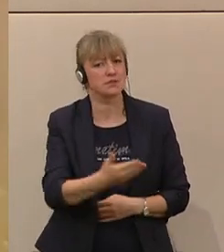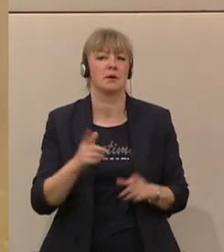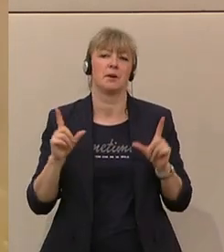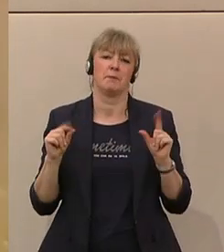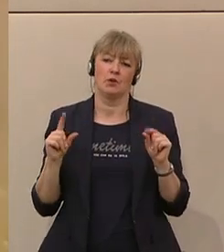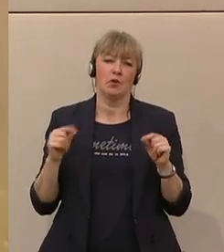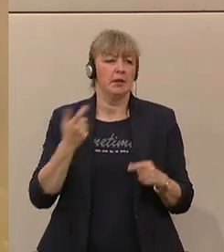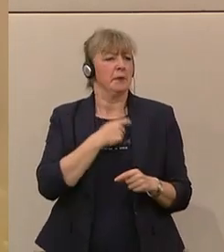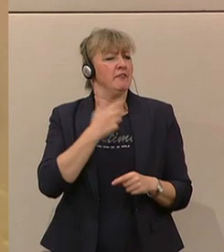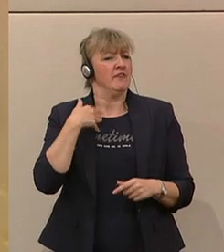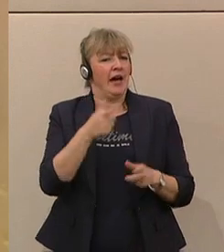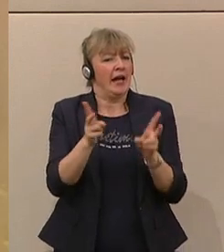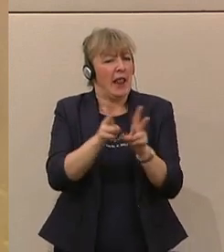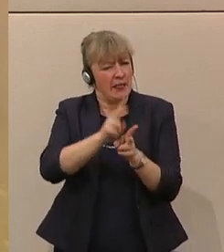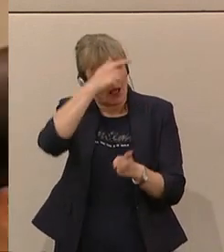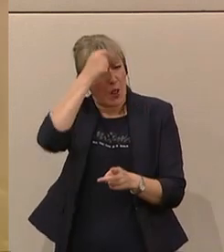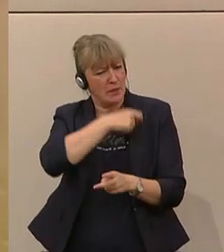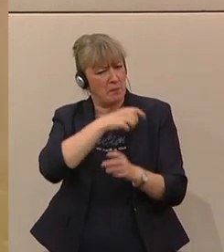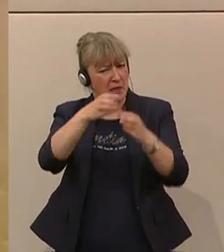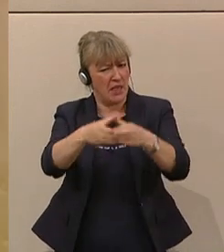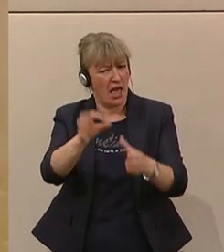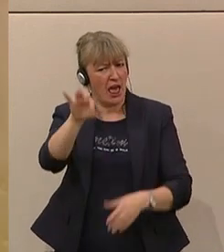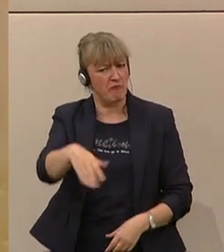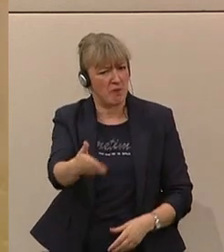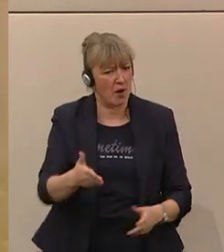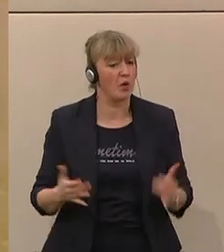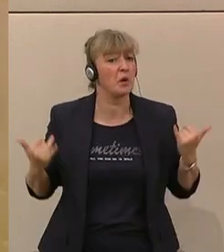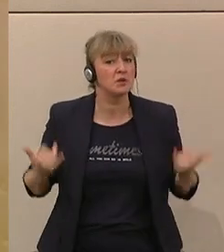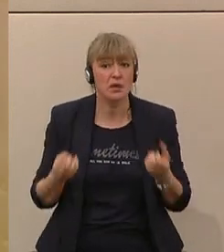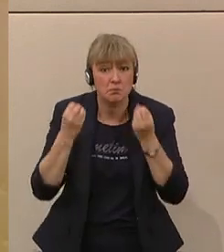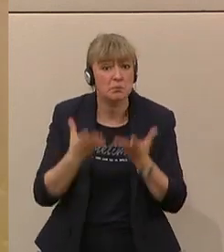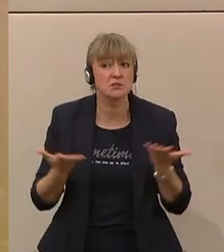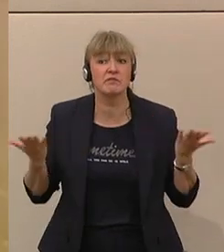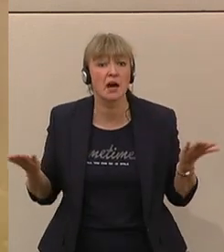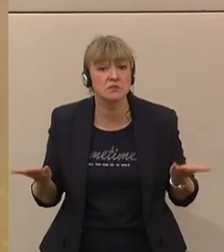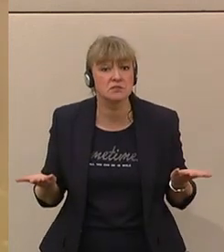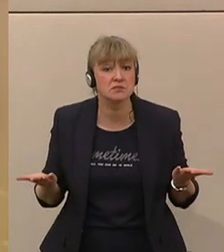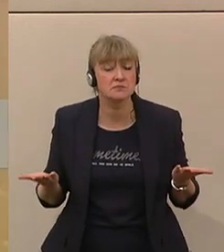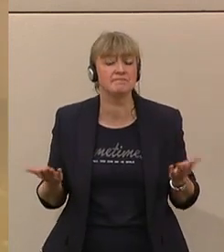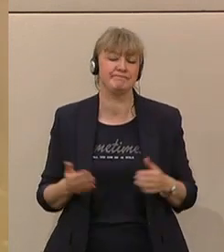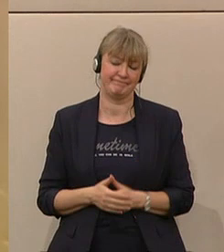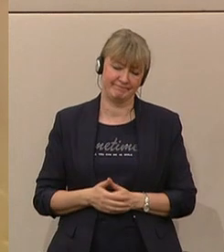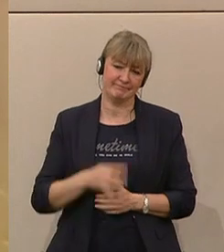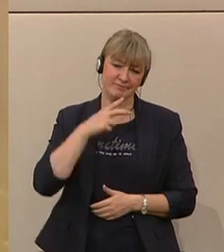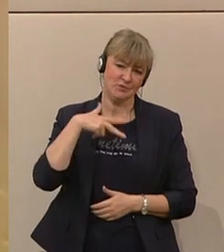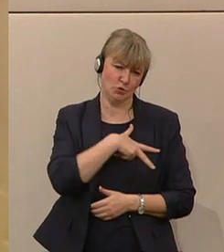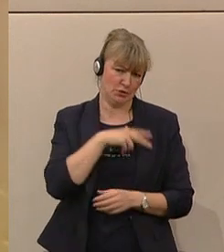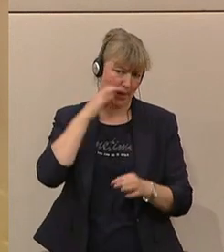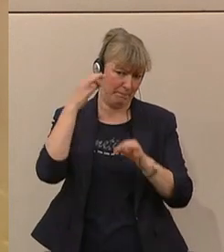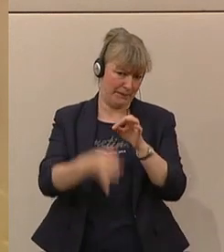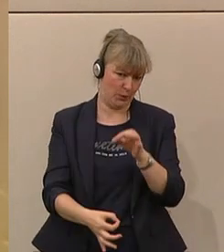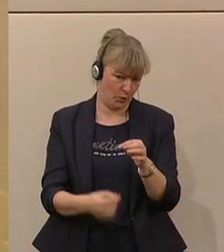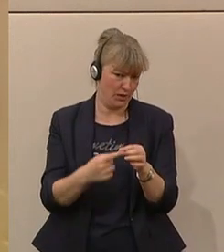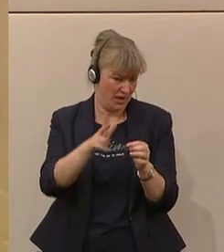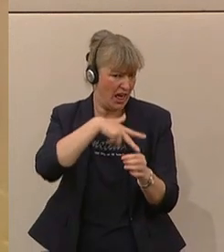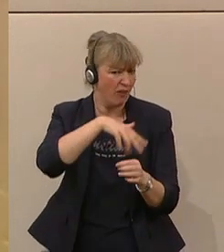die Partei der sogenannten kleinen Leute. Was ist denn eigentlich mit ihnen passiert? Beim Sozialbetrug, meine Damen und Herren von